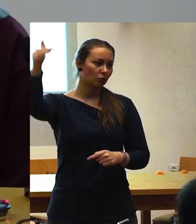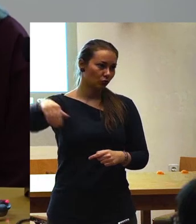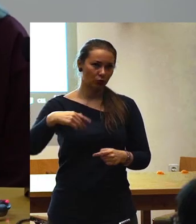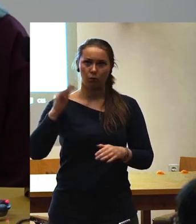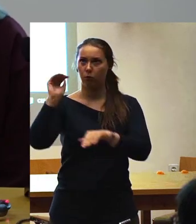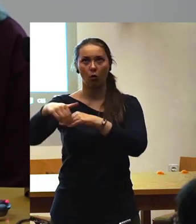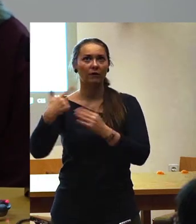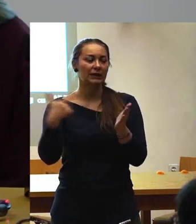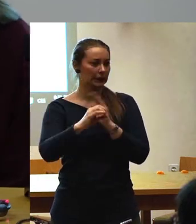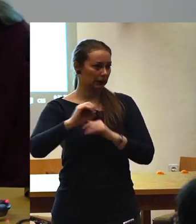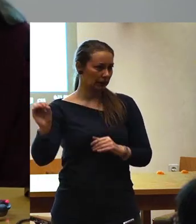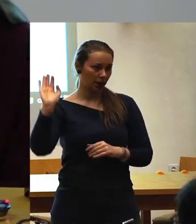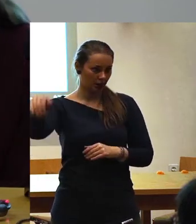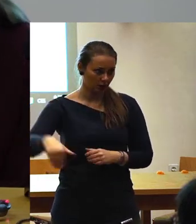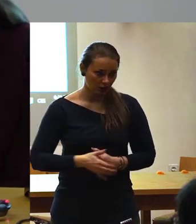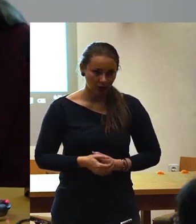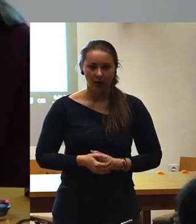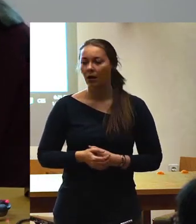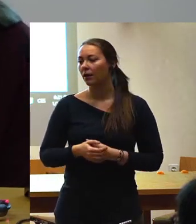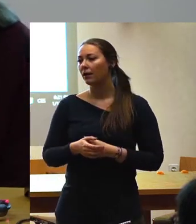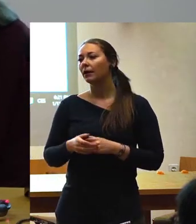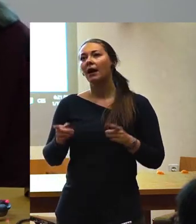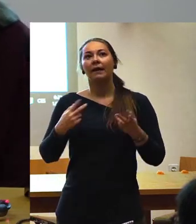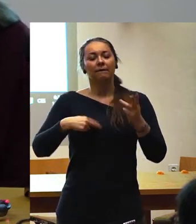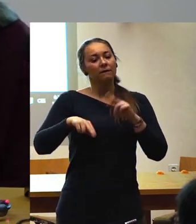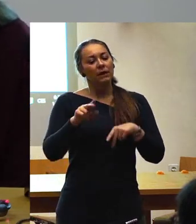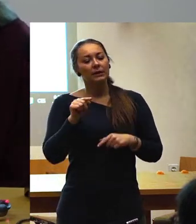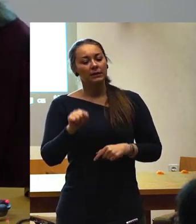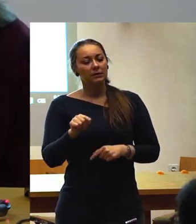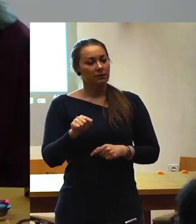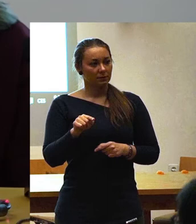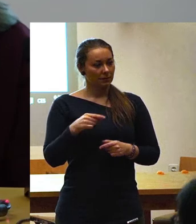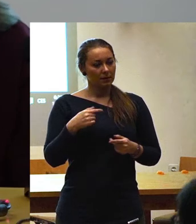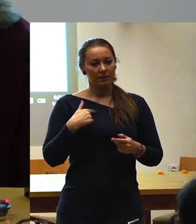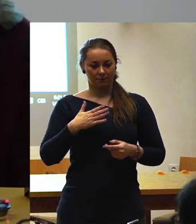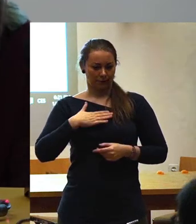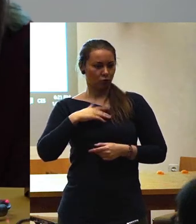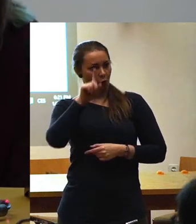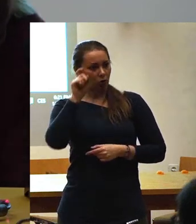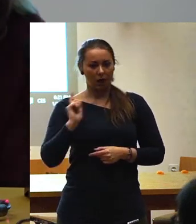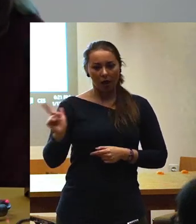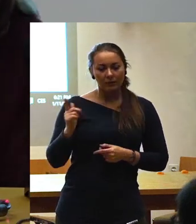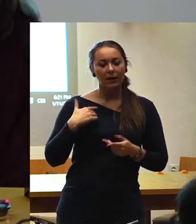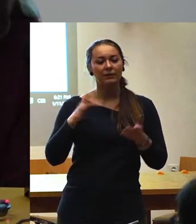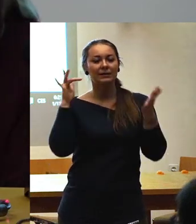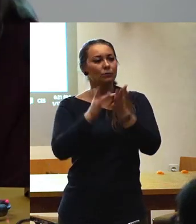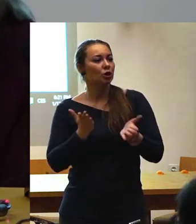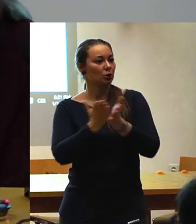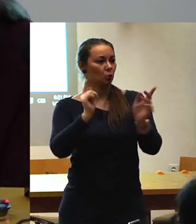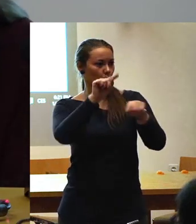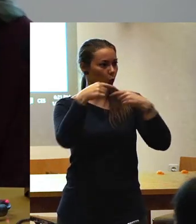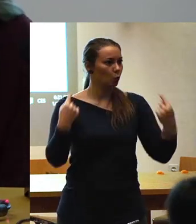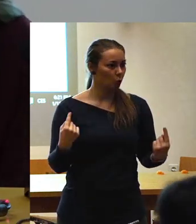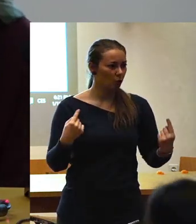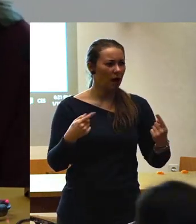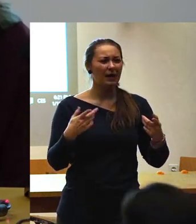2000. Co se týče především, čeho my se chceme zabývat, je otázka přístupu ke kultuře, a právě ta legislativní otázka je poměrně